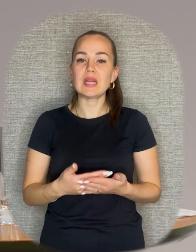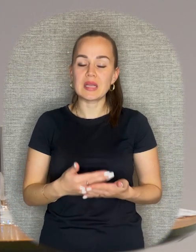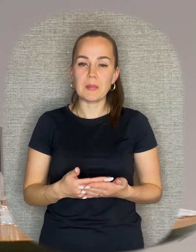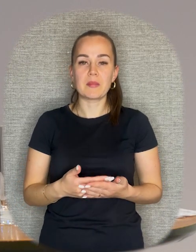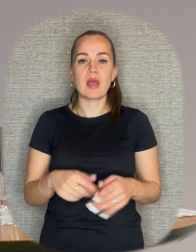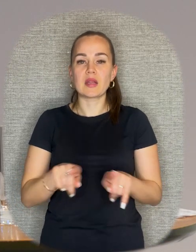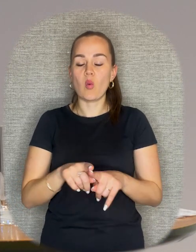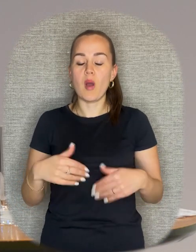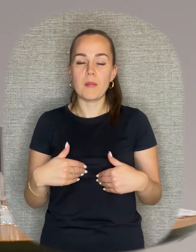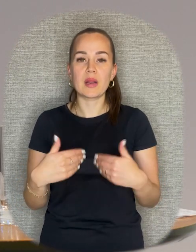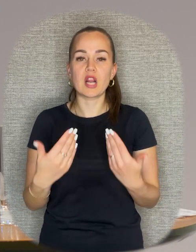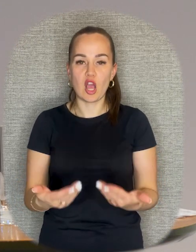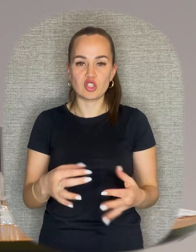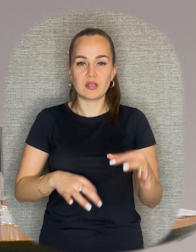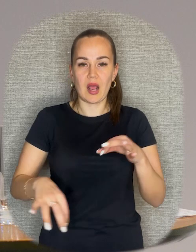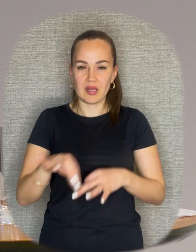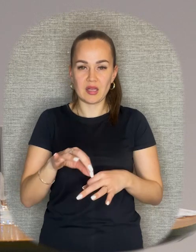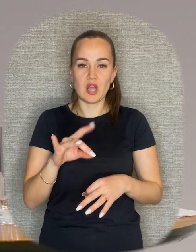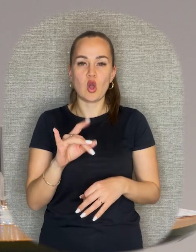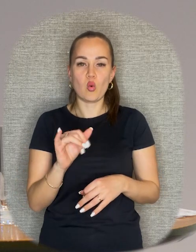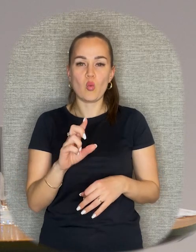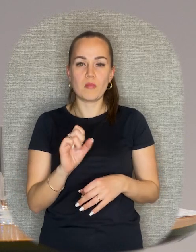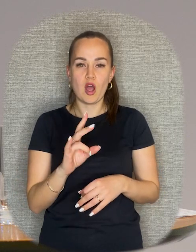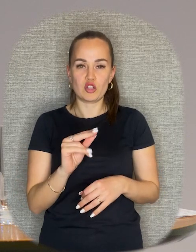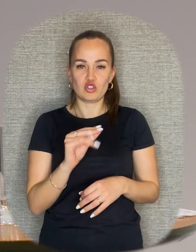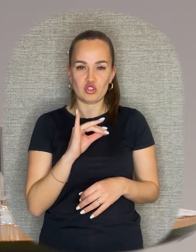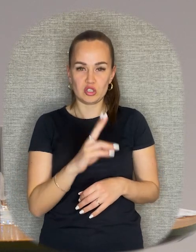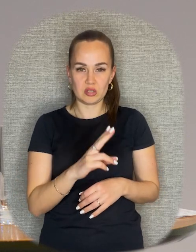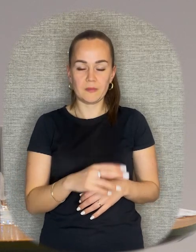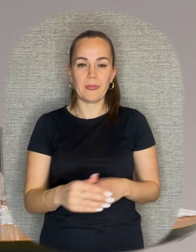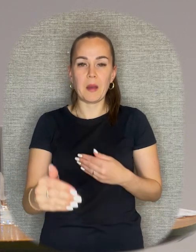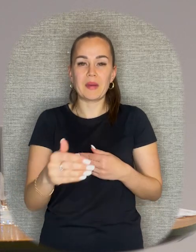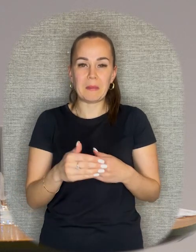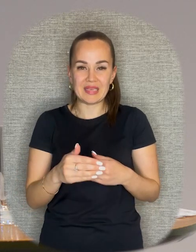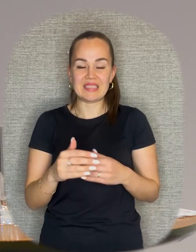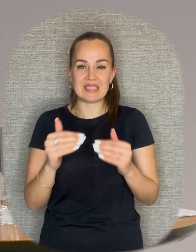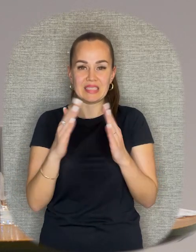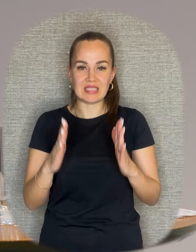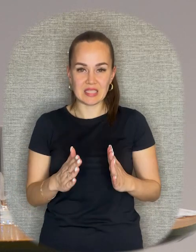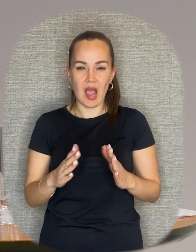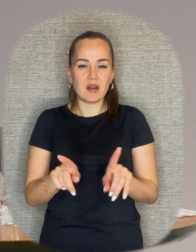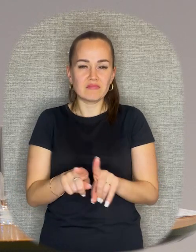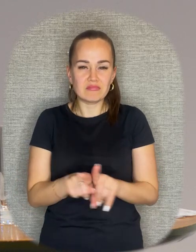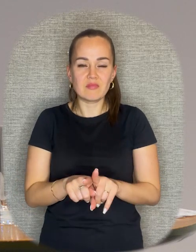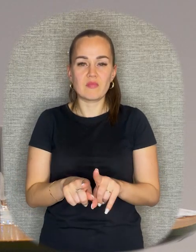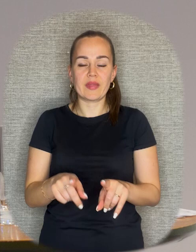эклектичный и соразмерный или вот например такое интересное предложение архитектора рубанчик